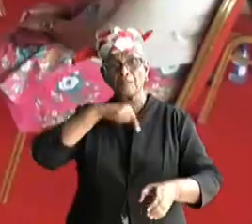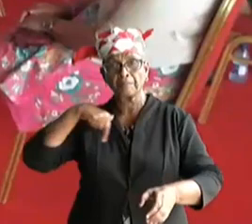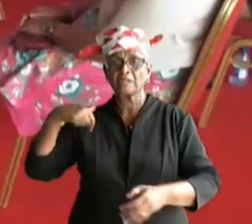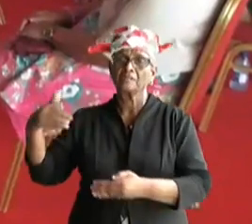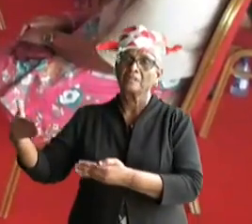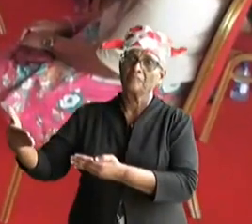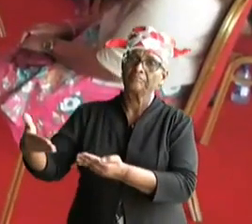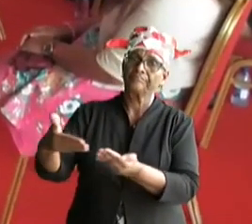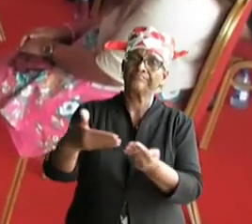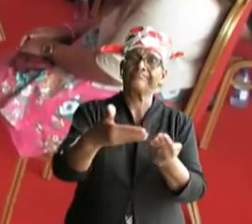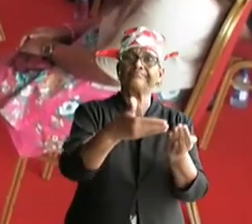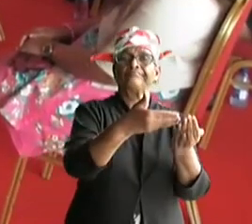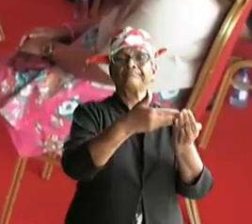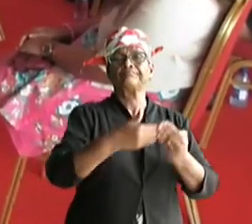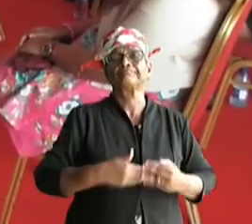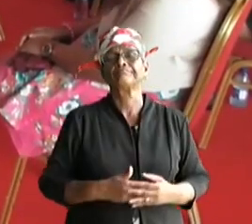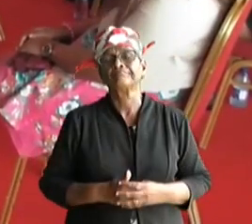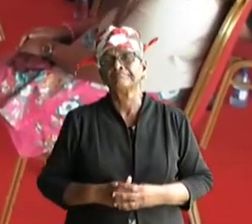uitgeleide te doen.